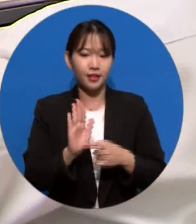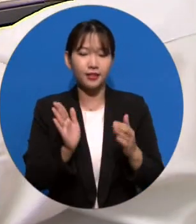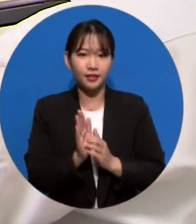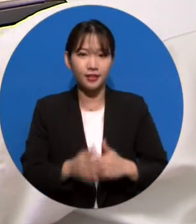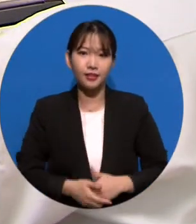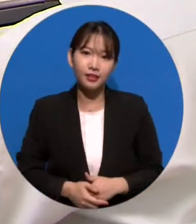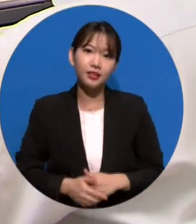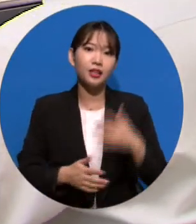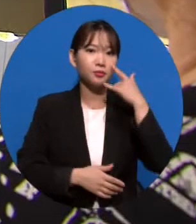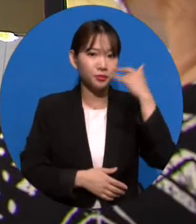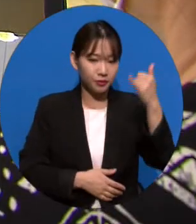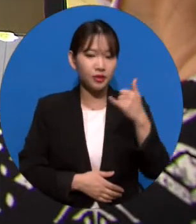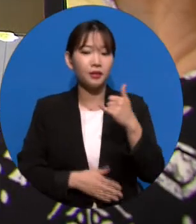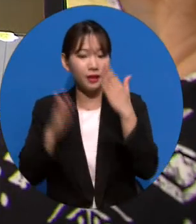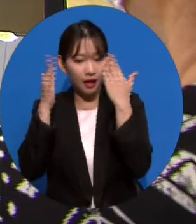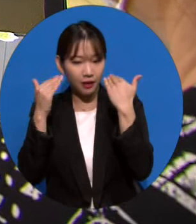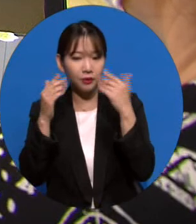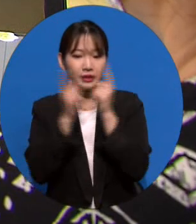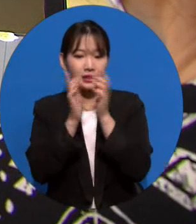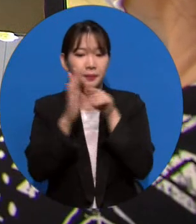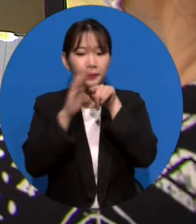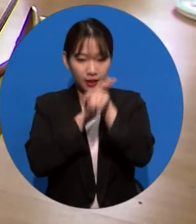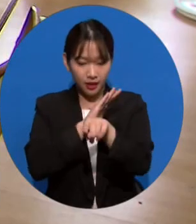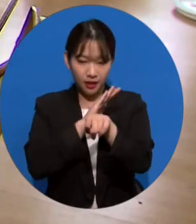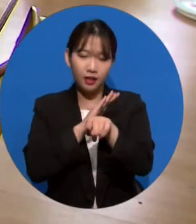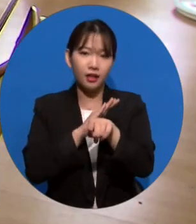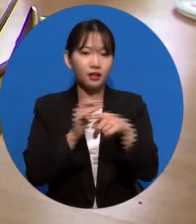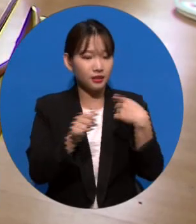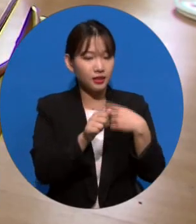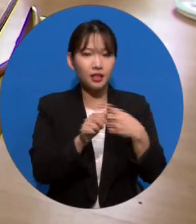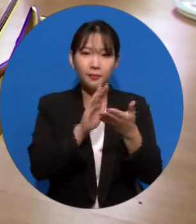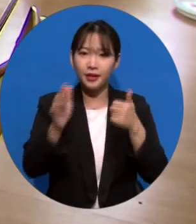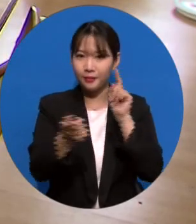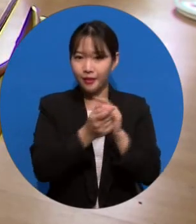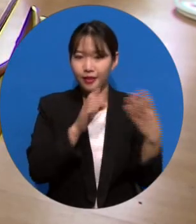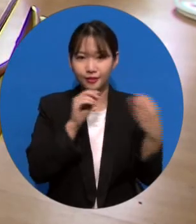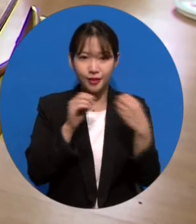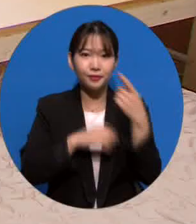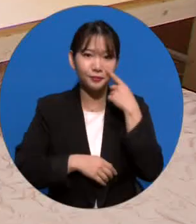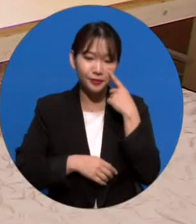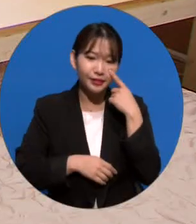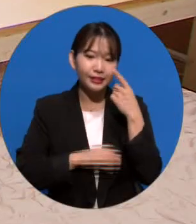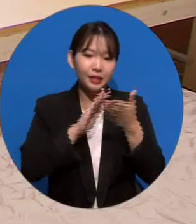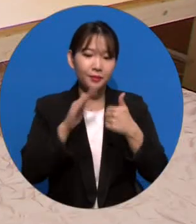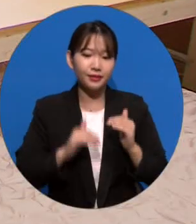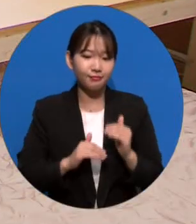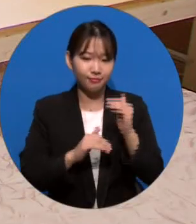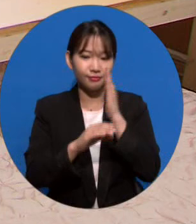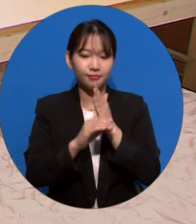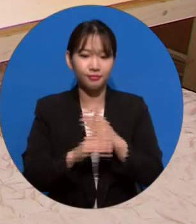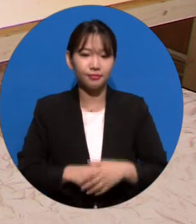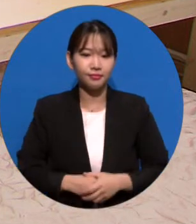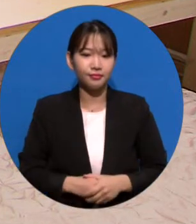밝혀왔습니다. 부모님과 유학할 학교를 미리 방문해보고 선생님과 미리 만나 이야기를 나눠보는 사전 절차가